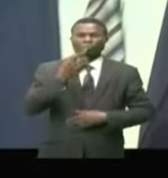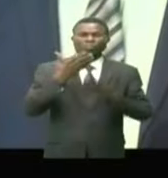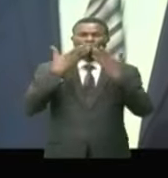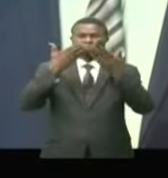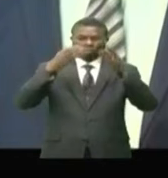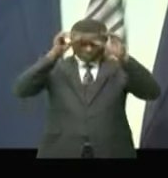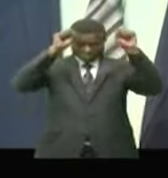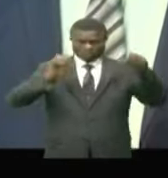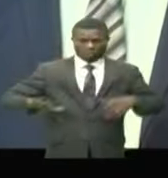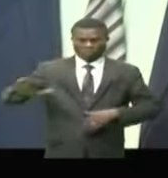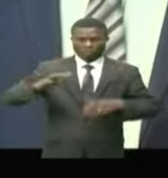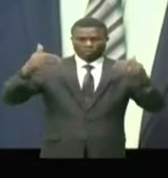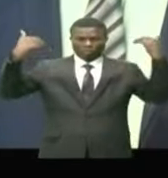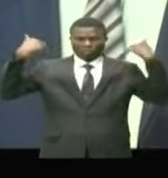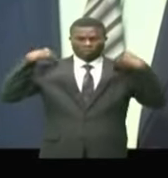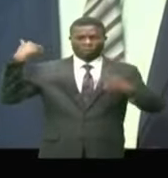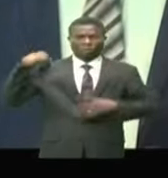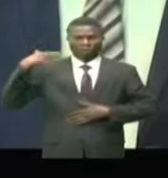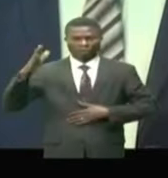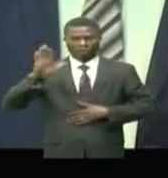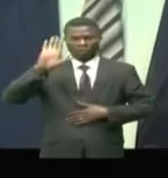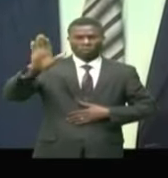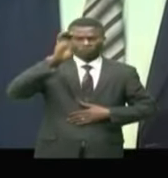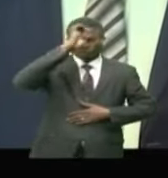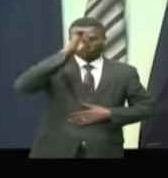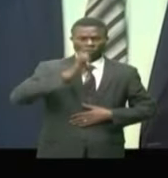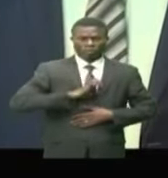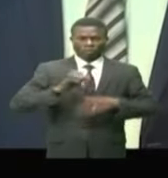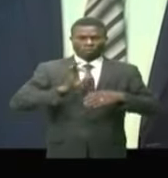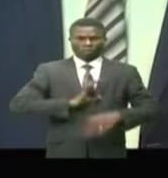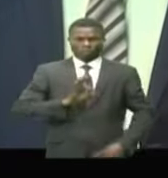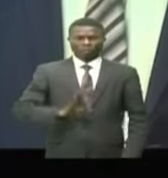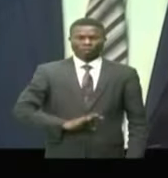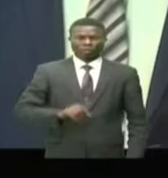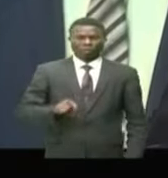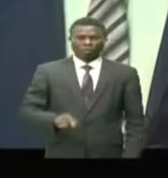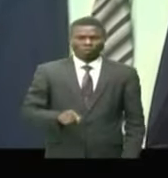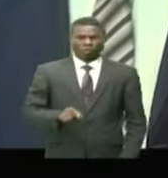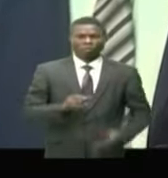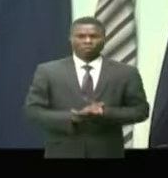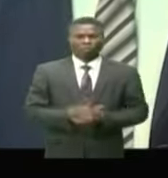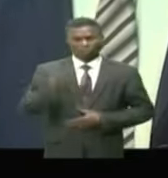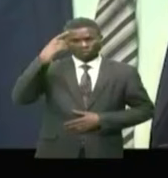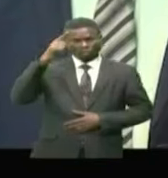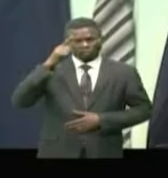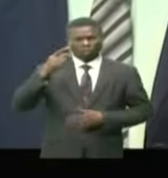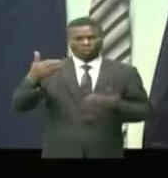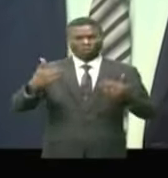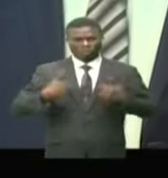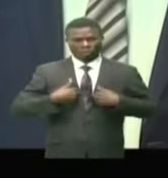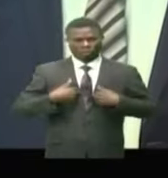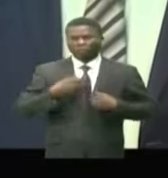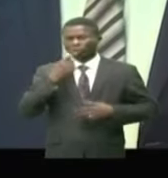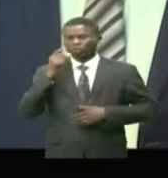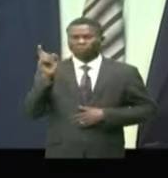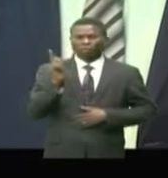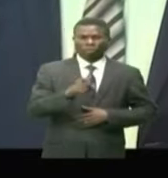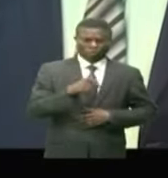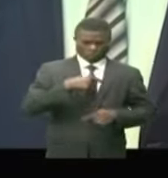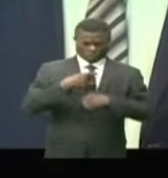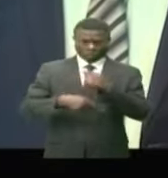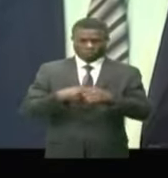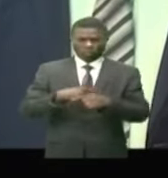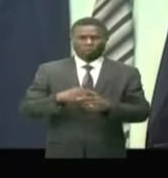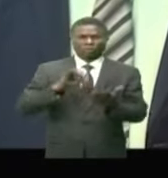de la République, chef de l'État, son Excellence Félix Antoine Tshisekedi Tshilombo, pour avoir ordonné la relance du